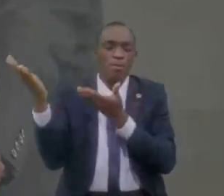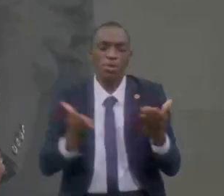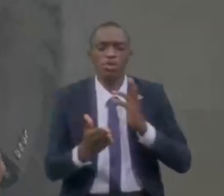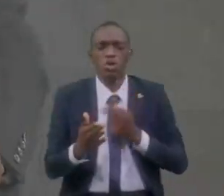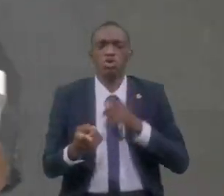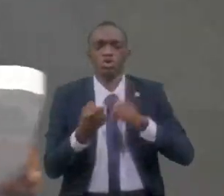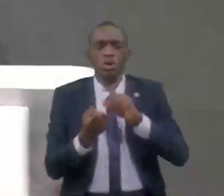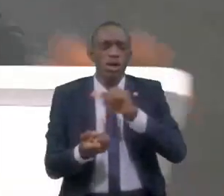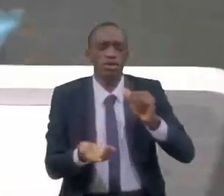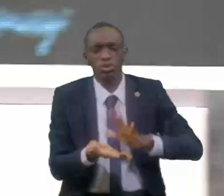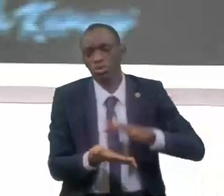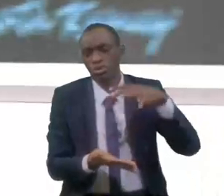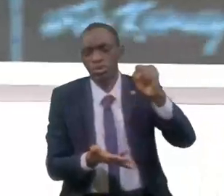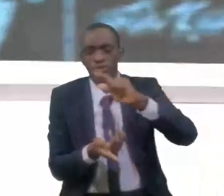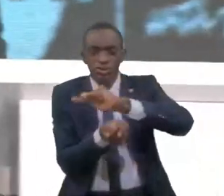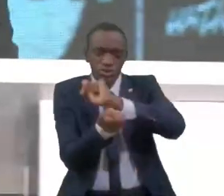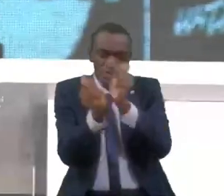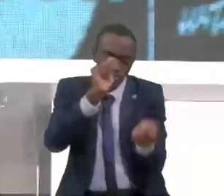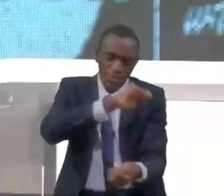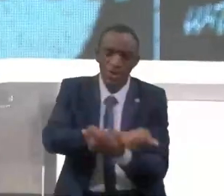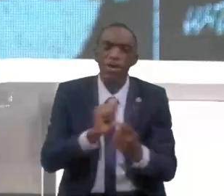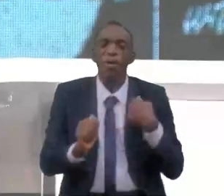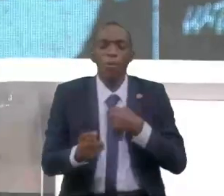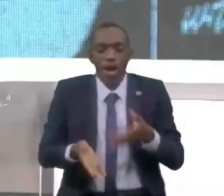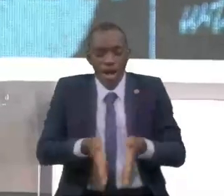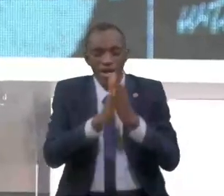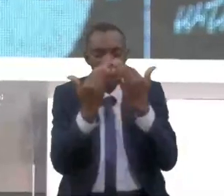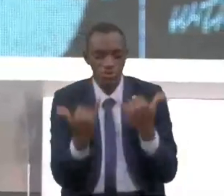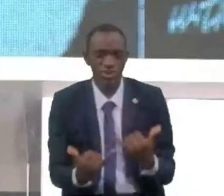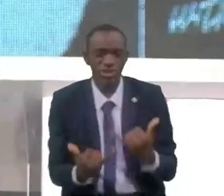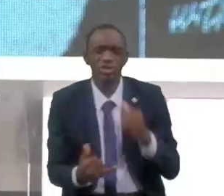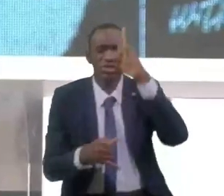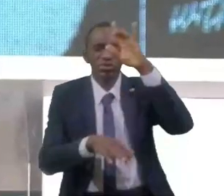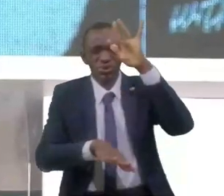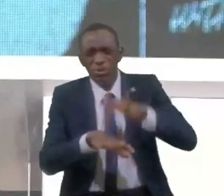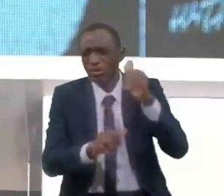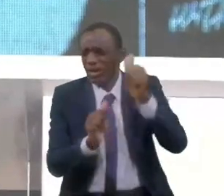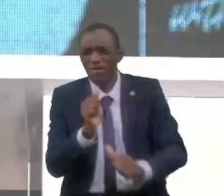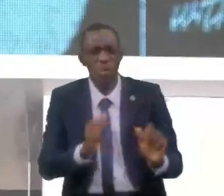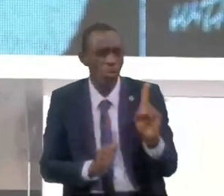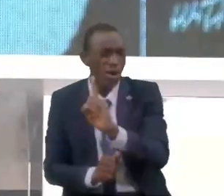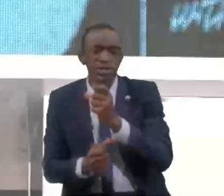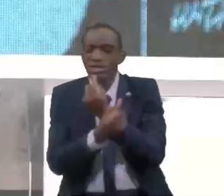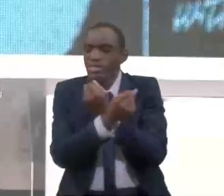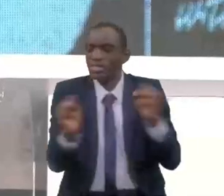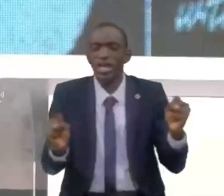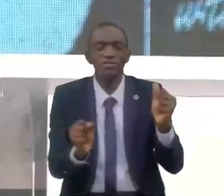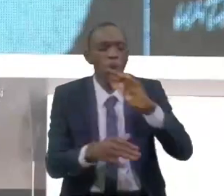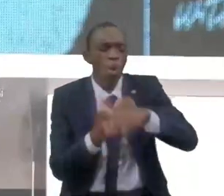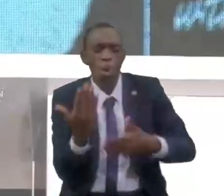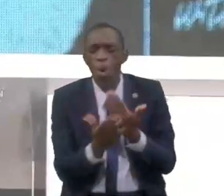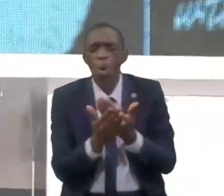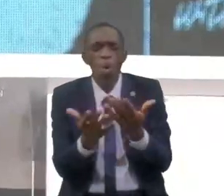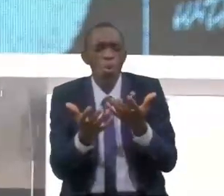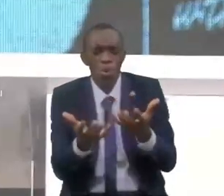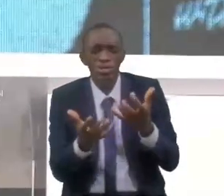une transformation glorieuse. Nous demandons aujourd'hui... Touche chacun, sauve ceux qui ont besoin du salut,